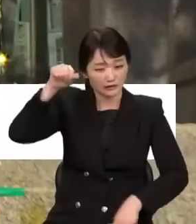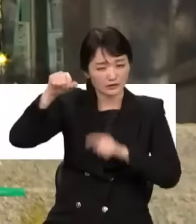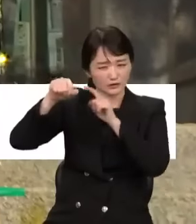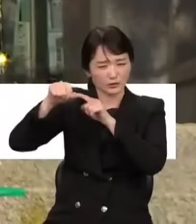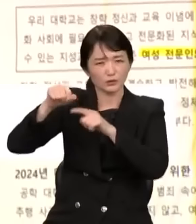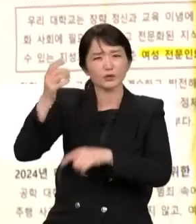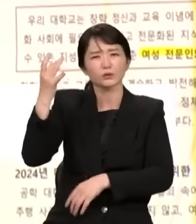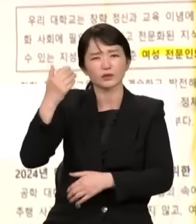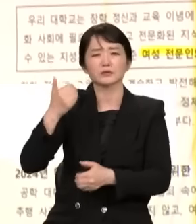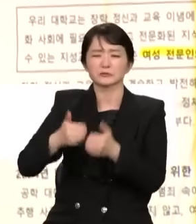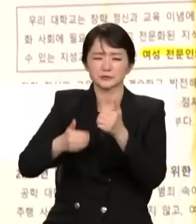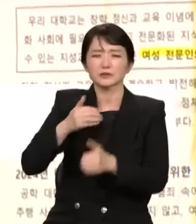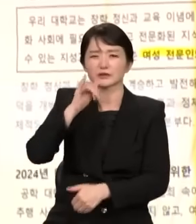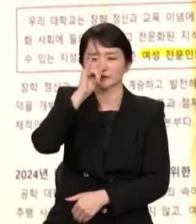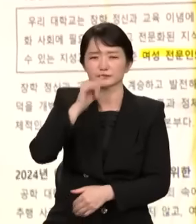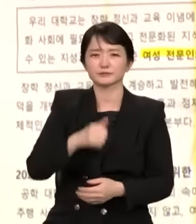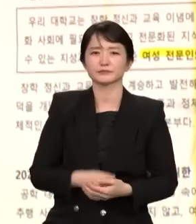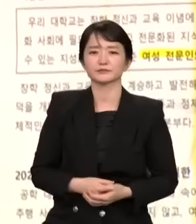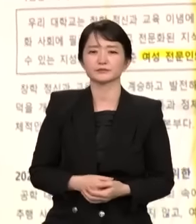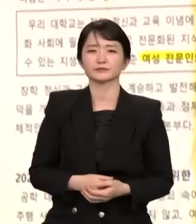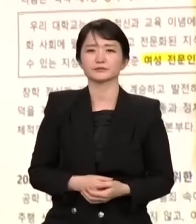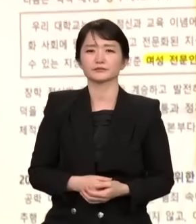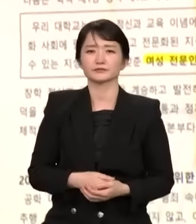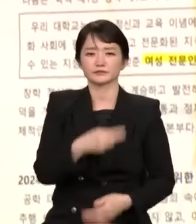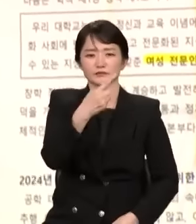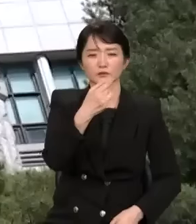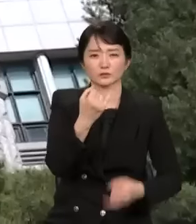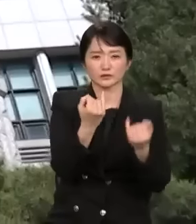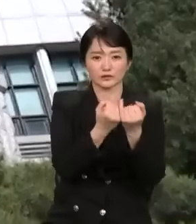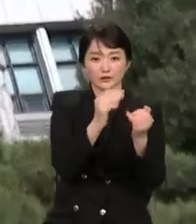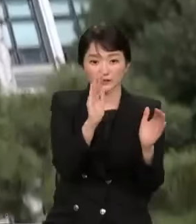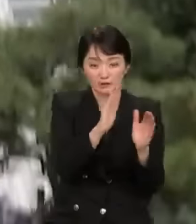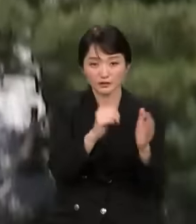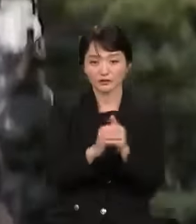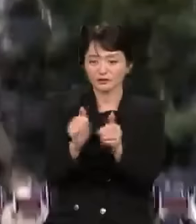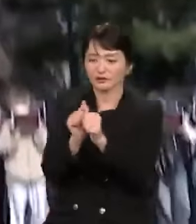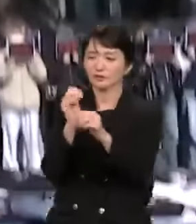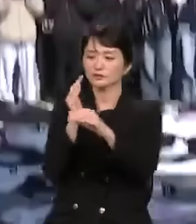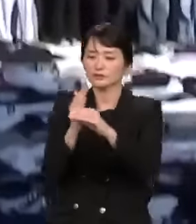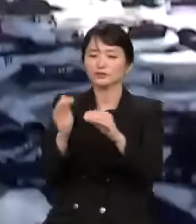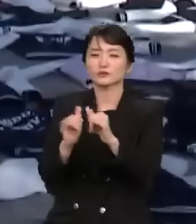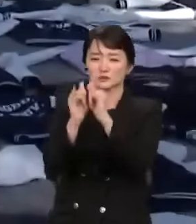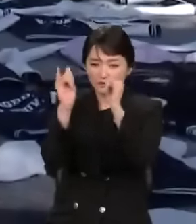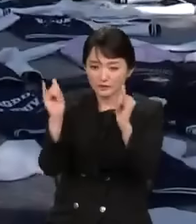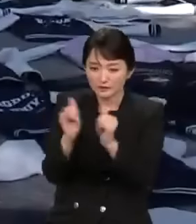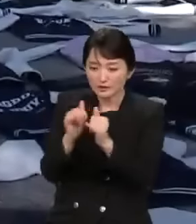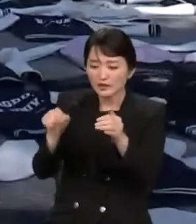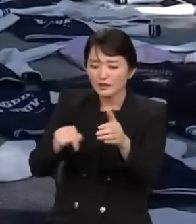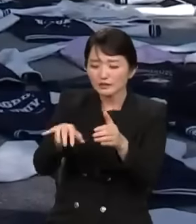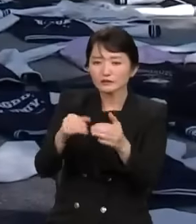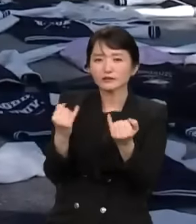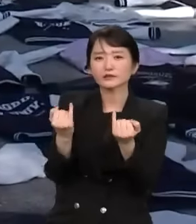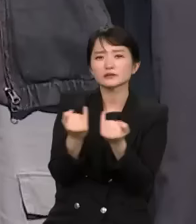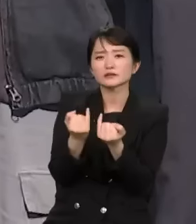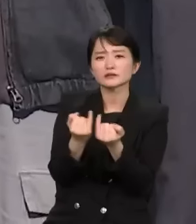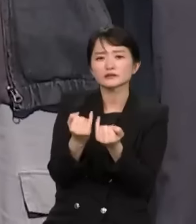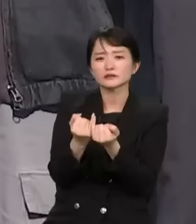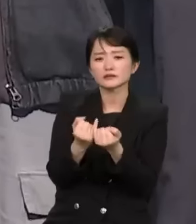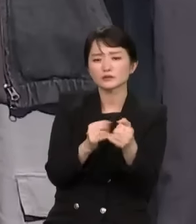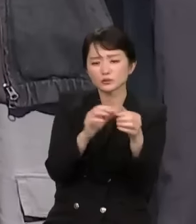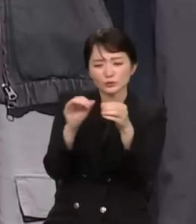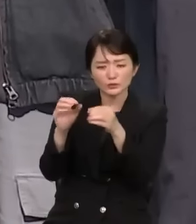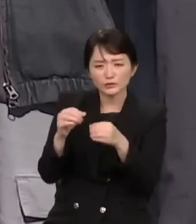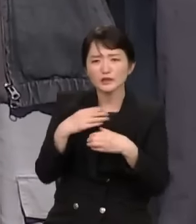따른다고 반박했습니다. 동덕여대생들은 남성 중심적인 사회에서 여성을 위한 논의를 안전하게 할 수 있는